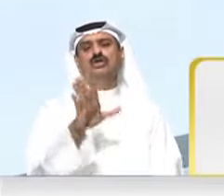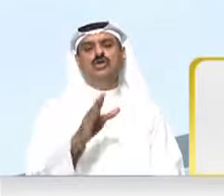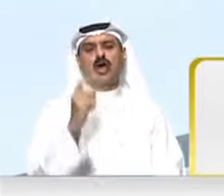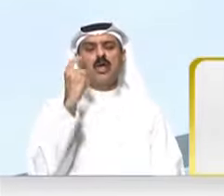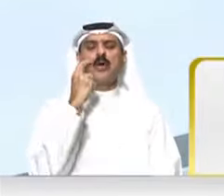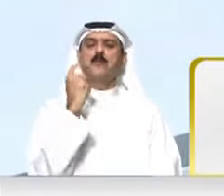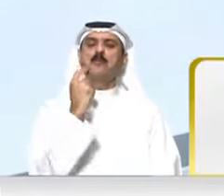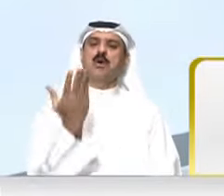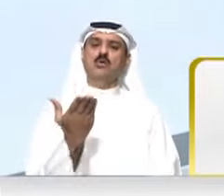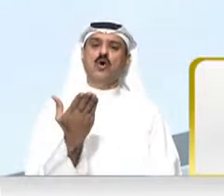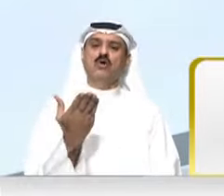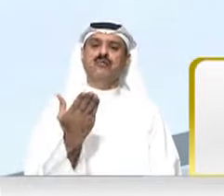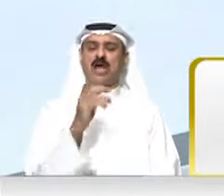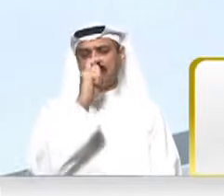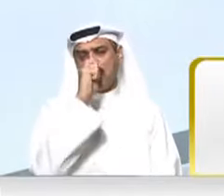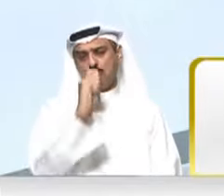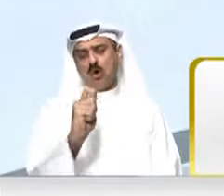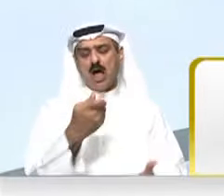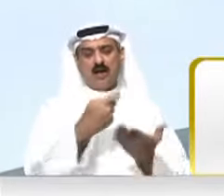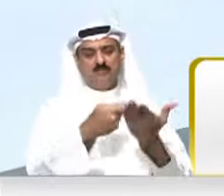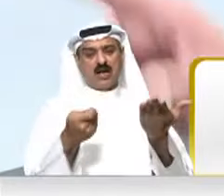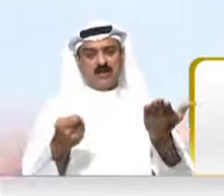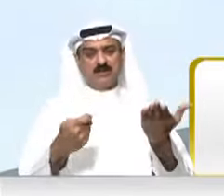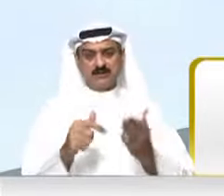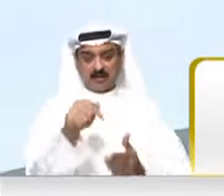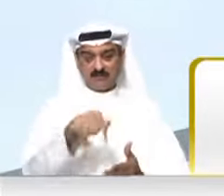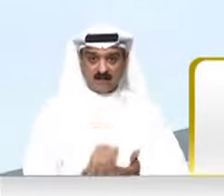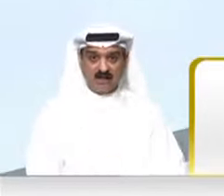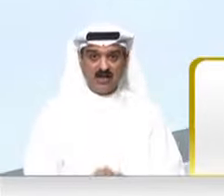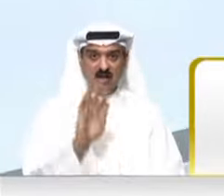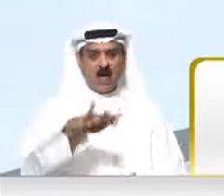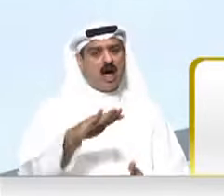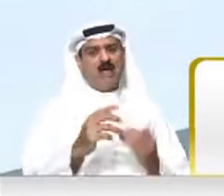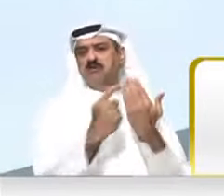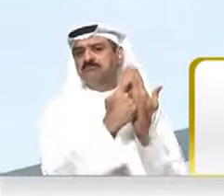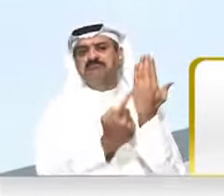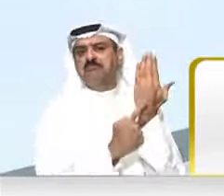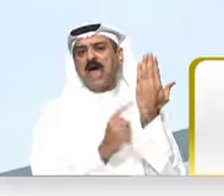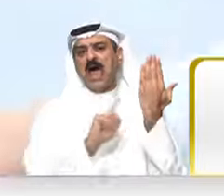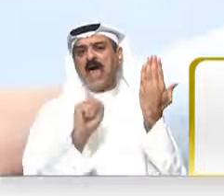المادة 18 من قانون حماية البيئة واللي هي تختص بالوصلات الغير قانونية